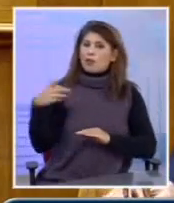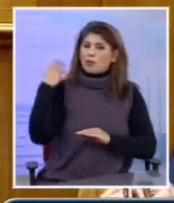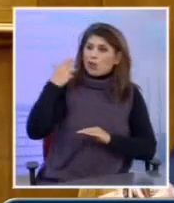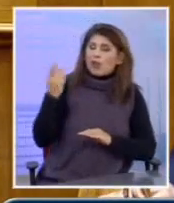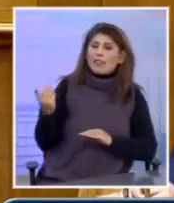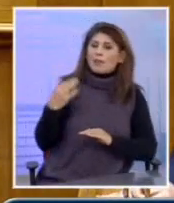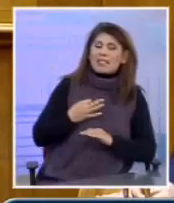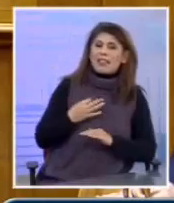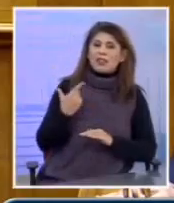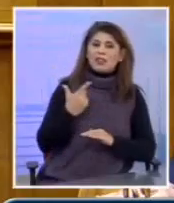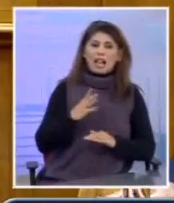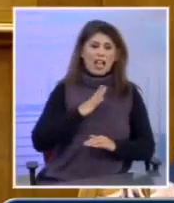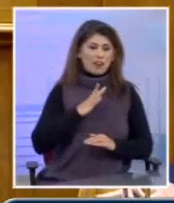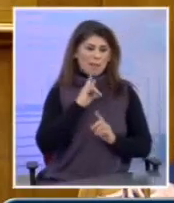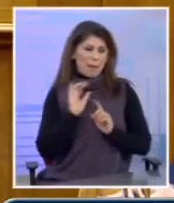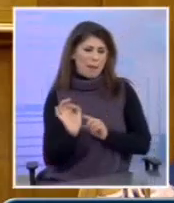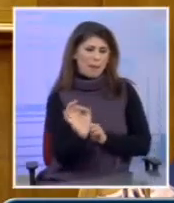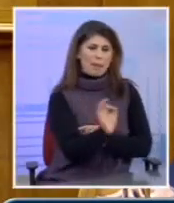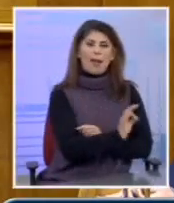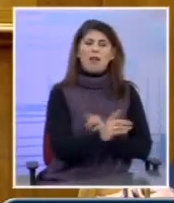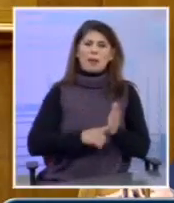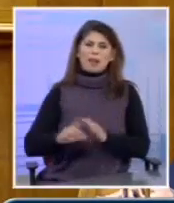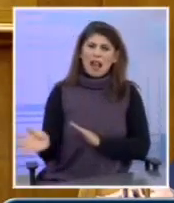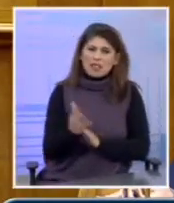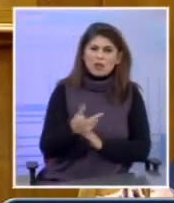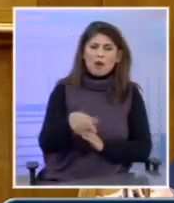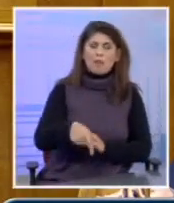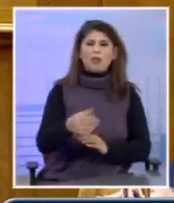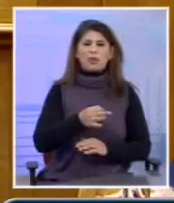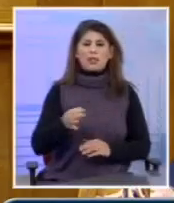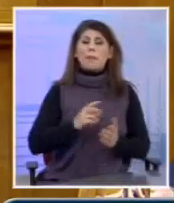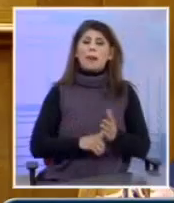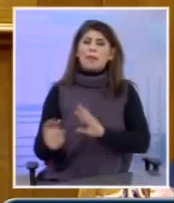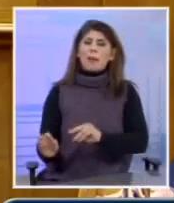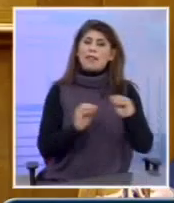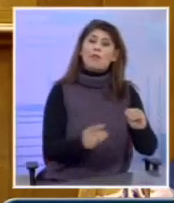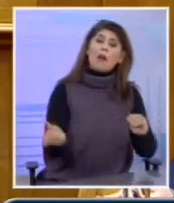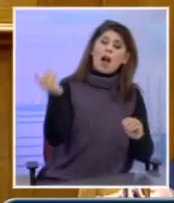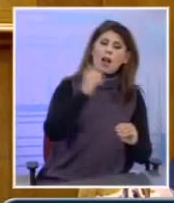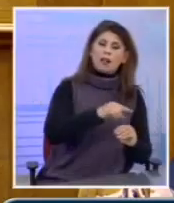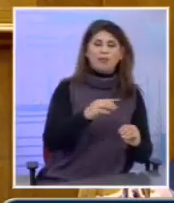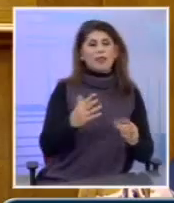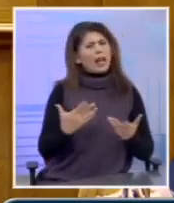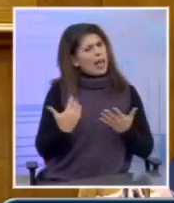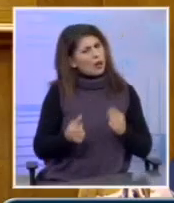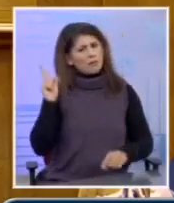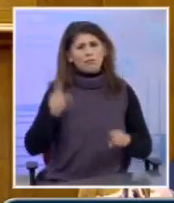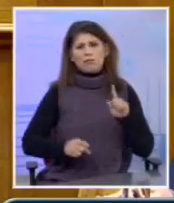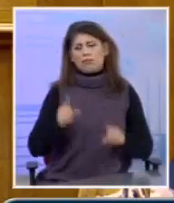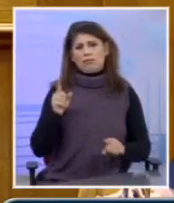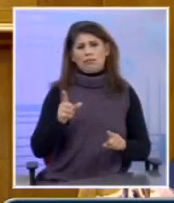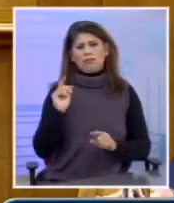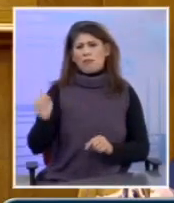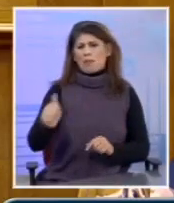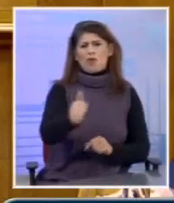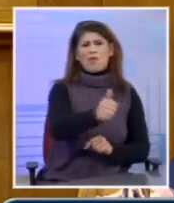ότι αυτοί οι άνθρωποι μας μολύνουν, πρέπει να φύγουν από εδώ, πρέπει να πάνε κάπου αλλού. Έχουμε όμως και τέτοια φαινόμενα από κάποιους